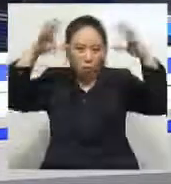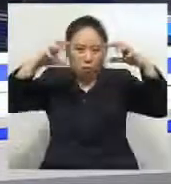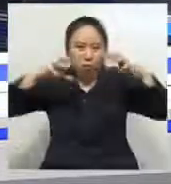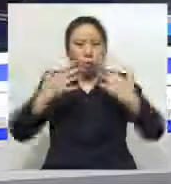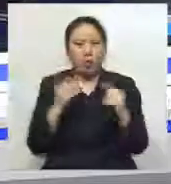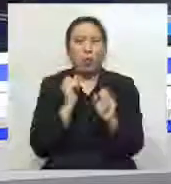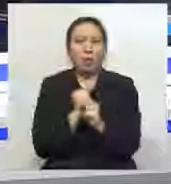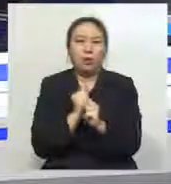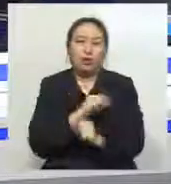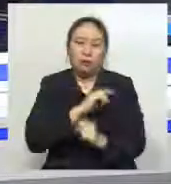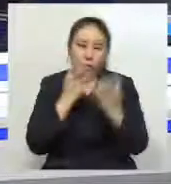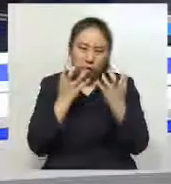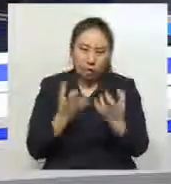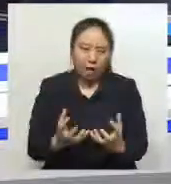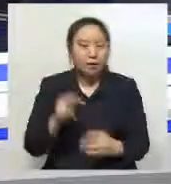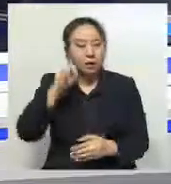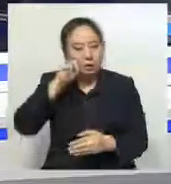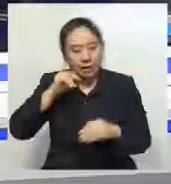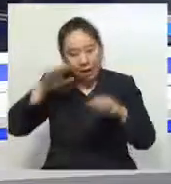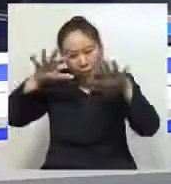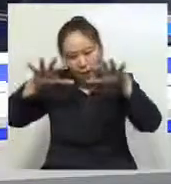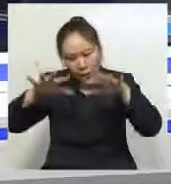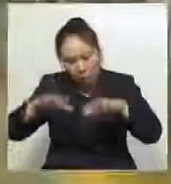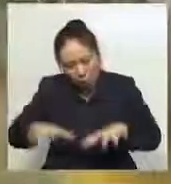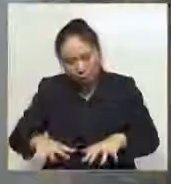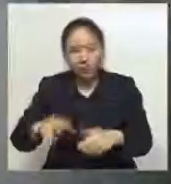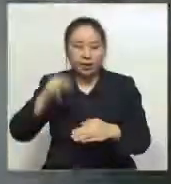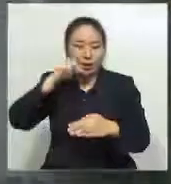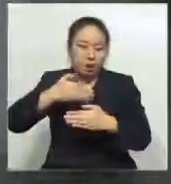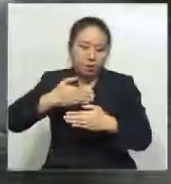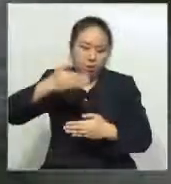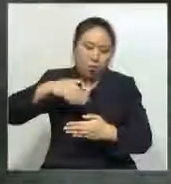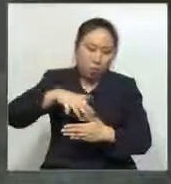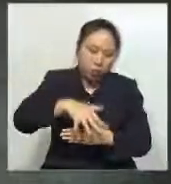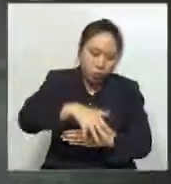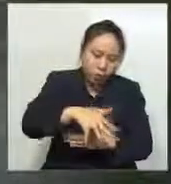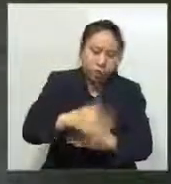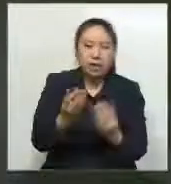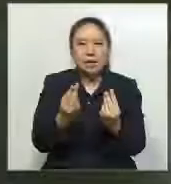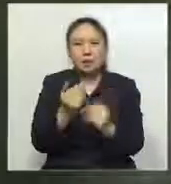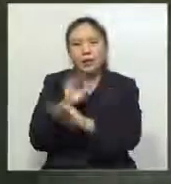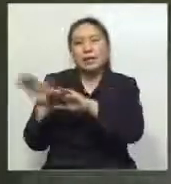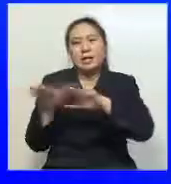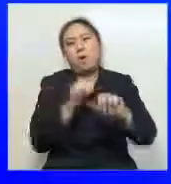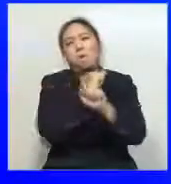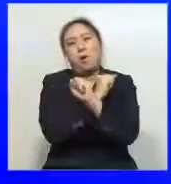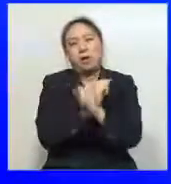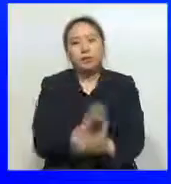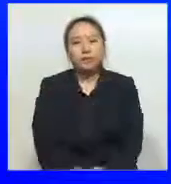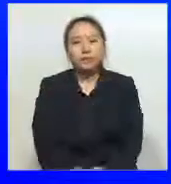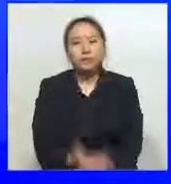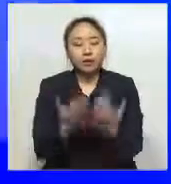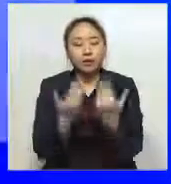องทำงานหนักมากยิ่งขึ้นเร่งระบายน้ำและพร่องน้ำให้รวดเร็วแล้วก็เตรียมรับมือกับฝนที่จะเพิ่มมากขึ้นด้วยโดยทางก